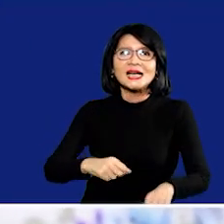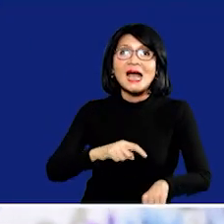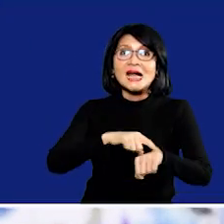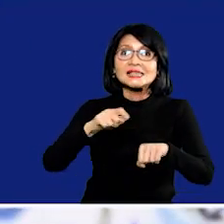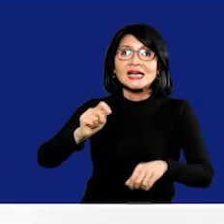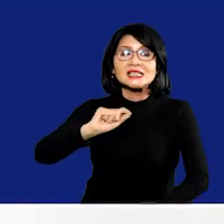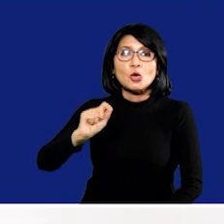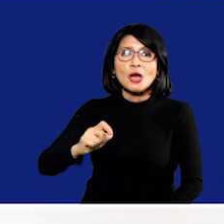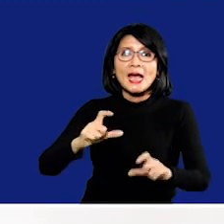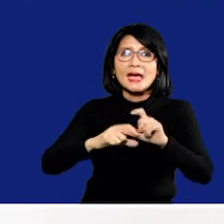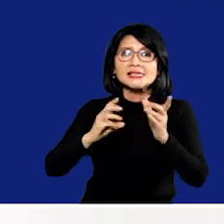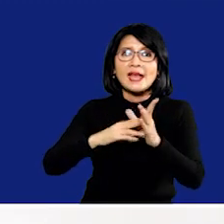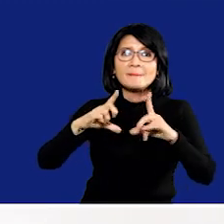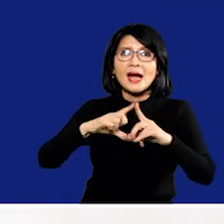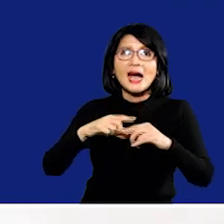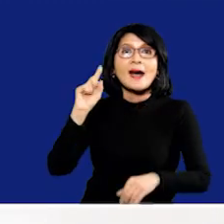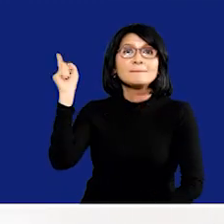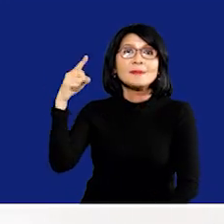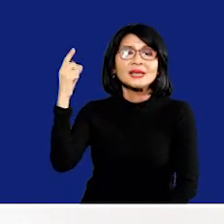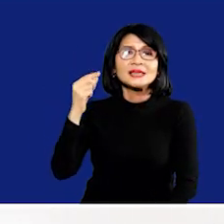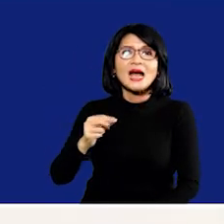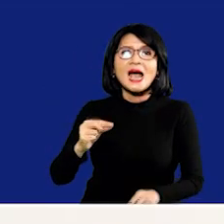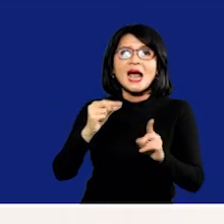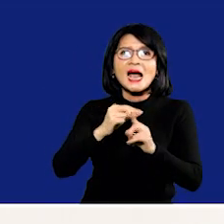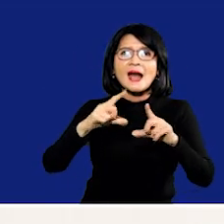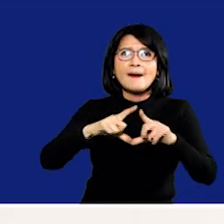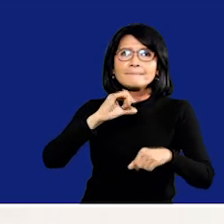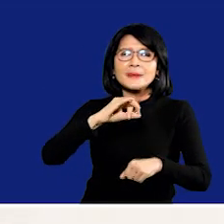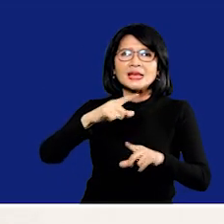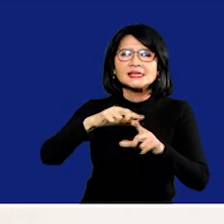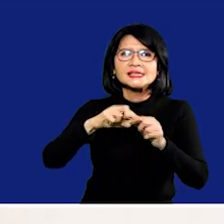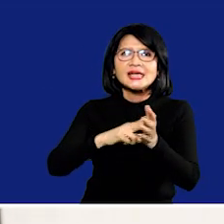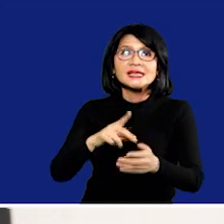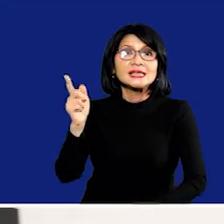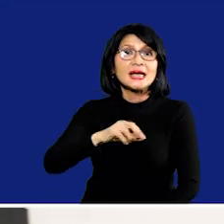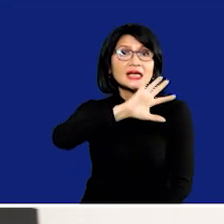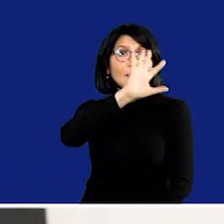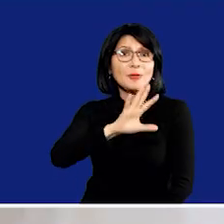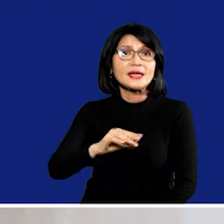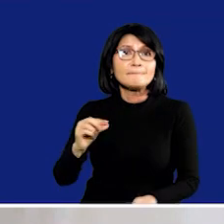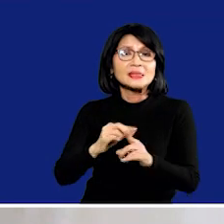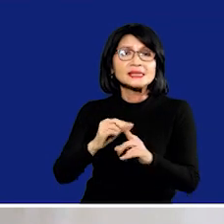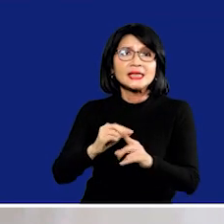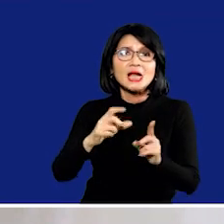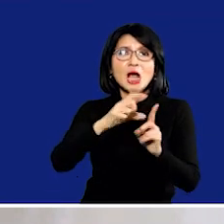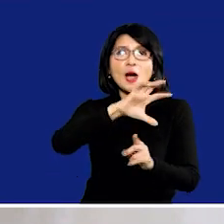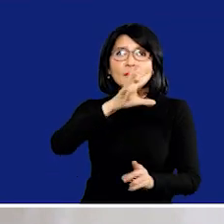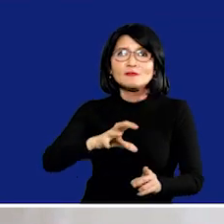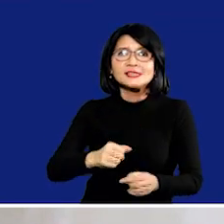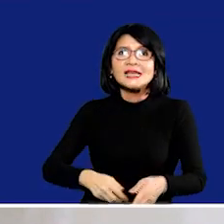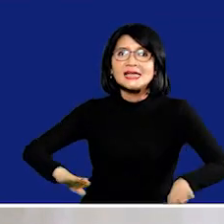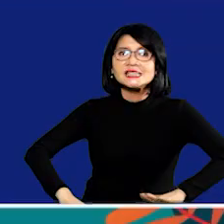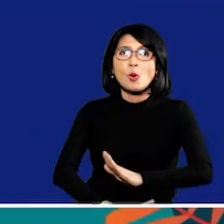aku bersekolah di SMA Negeri 1 Pacitan dan aku berasal dari Kabupaten Pacitan, Provinsi